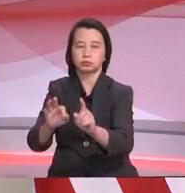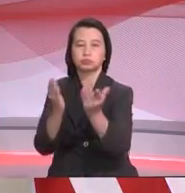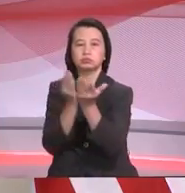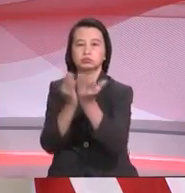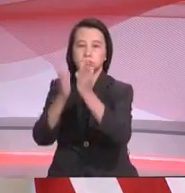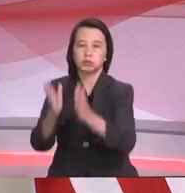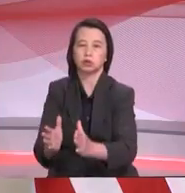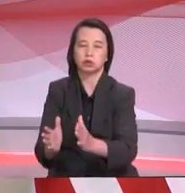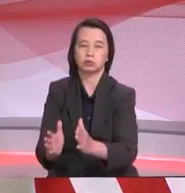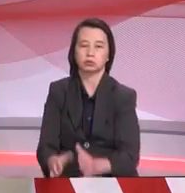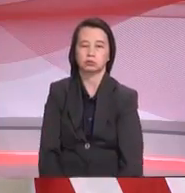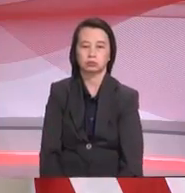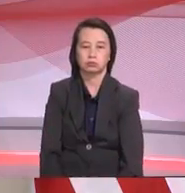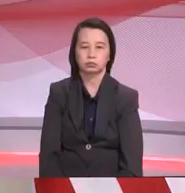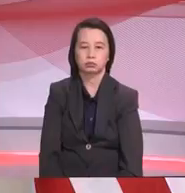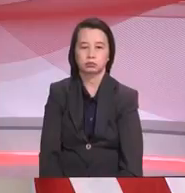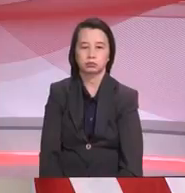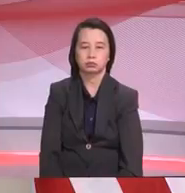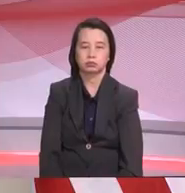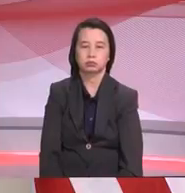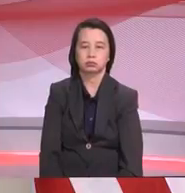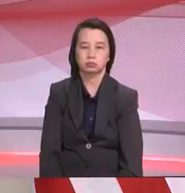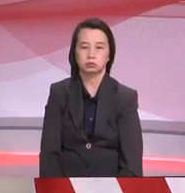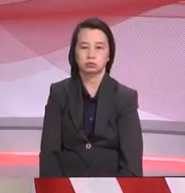pelajar tahanan.